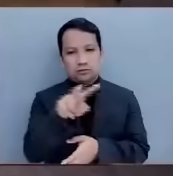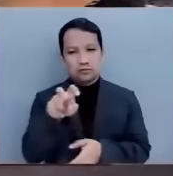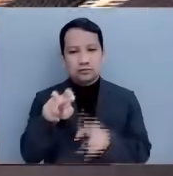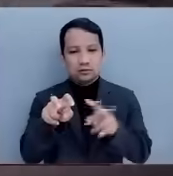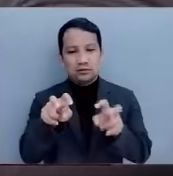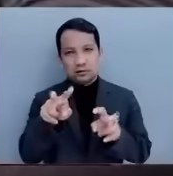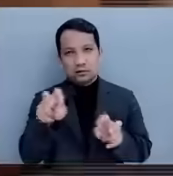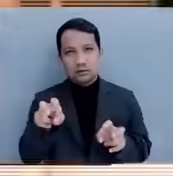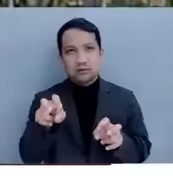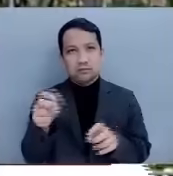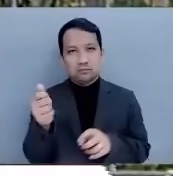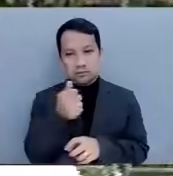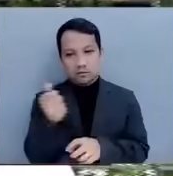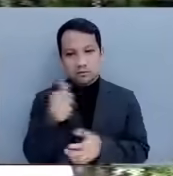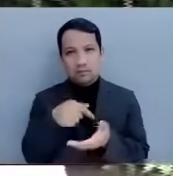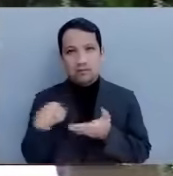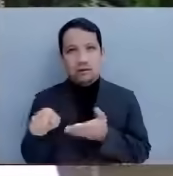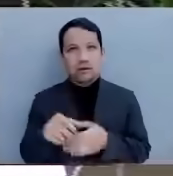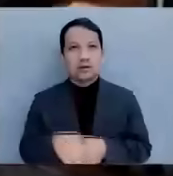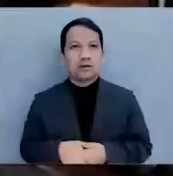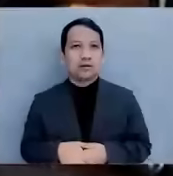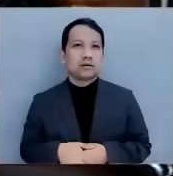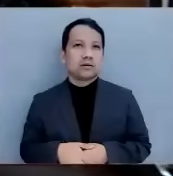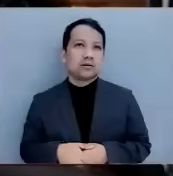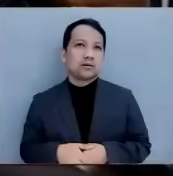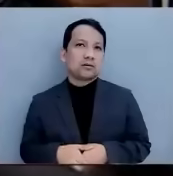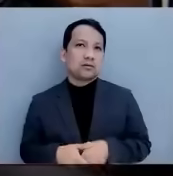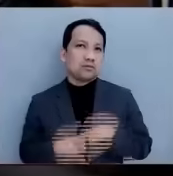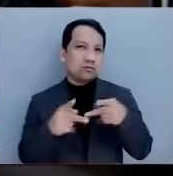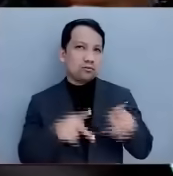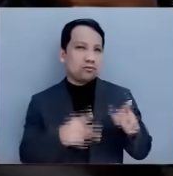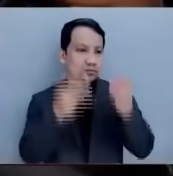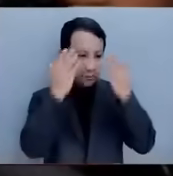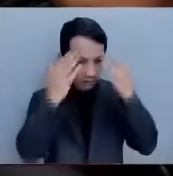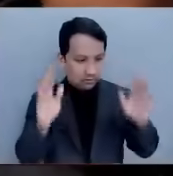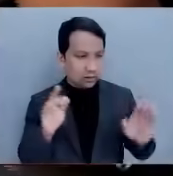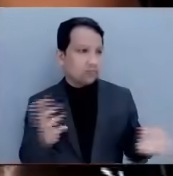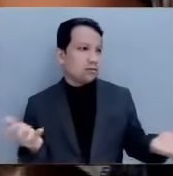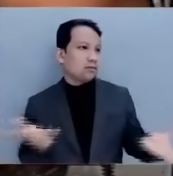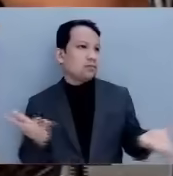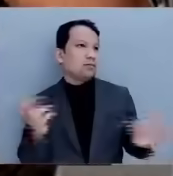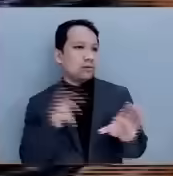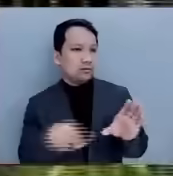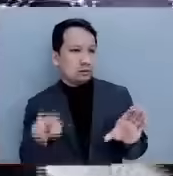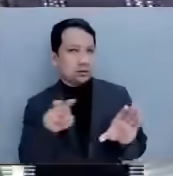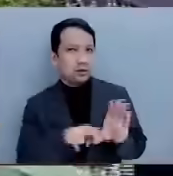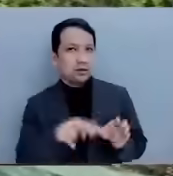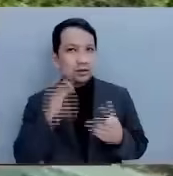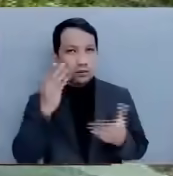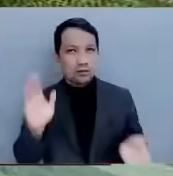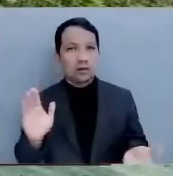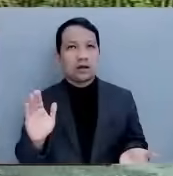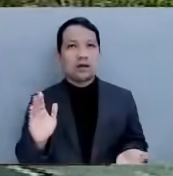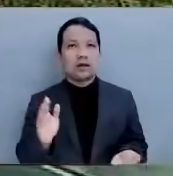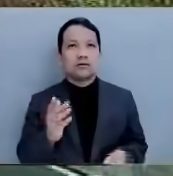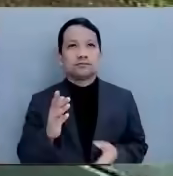pisong pasahe. Hindi namin alam na kolorum yan, sir. Hindi namin alam kung saan kami ulit sasakay, sir. Tumangging magbigay ng pahayag ang